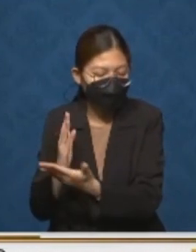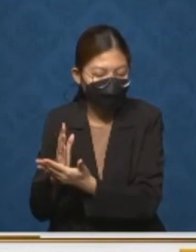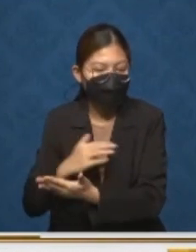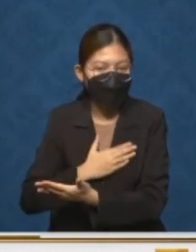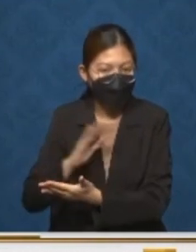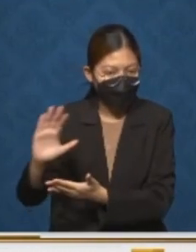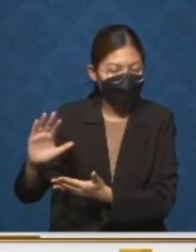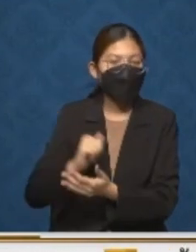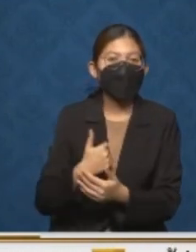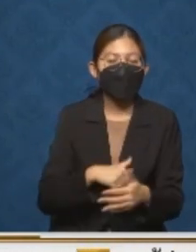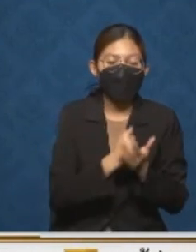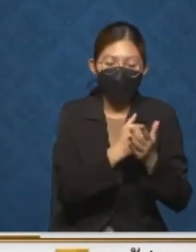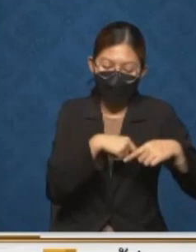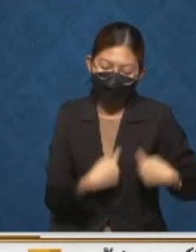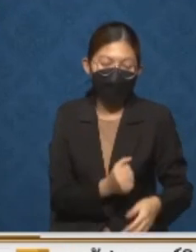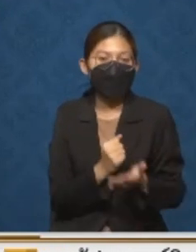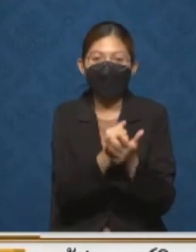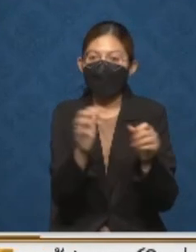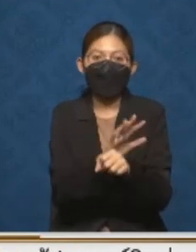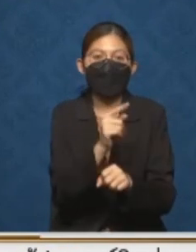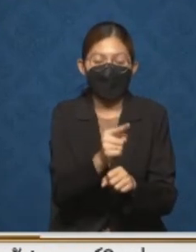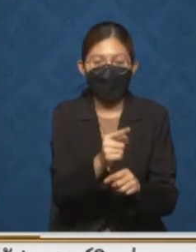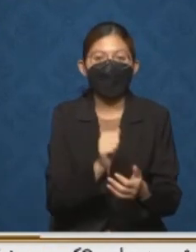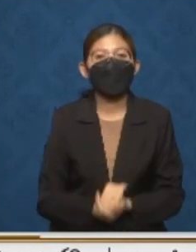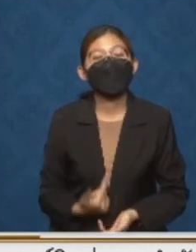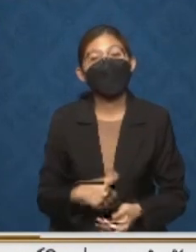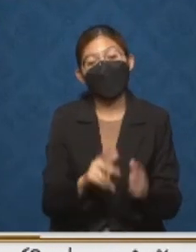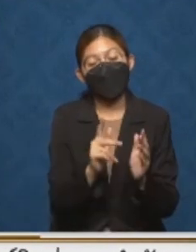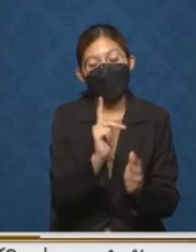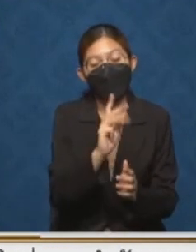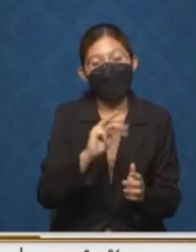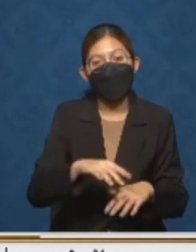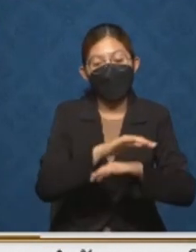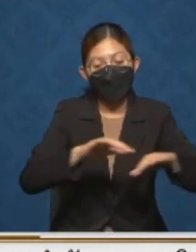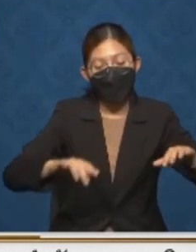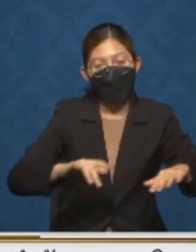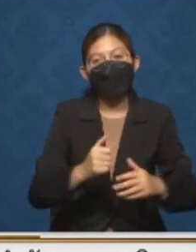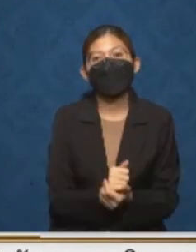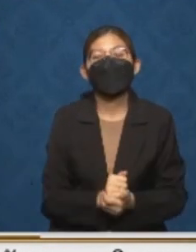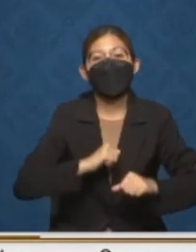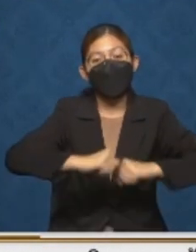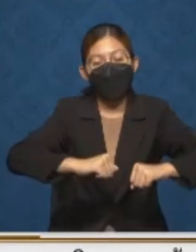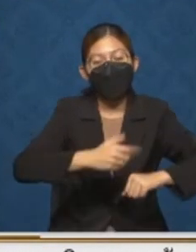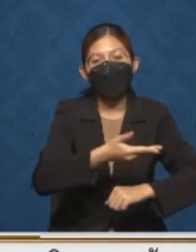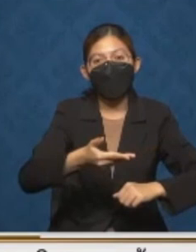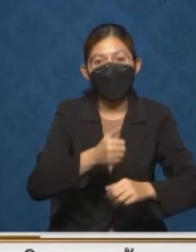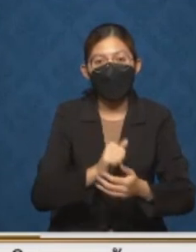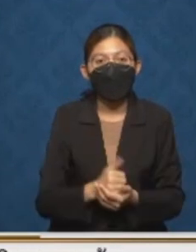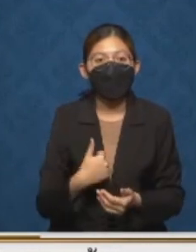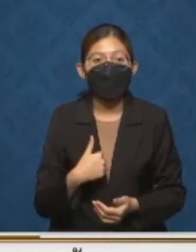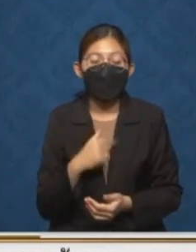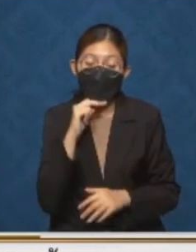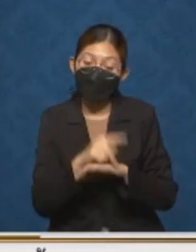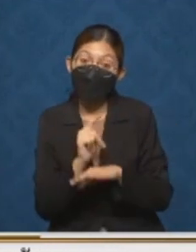ธรรมทกรบกับ หลายกลมของหนวยงานนี้ไม่วจะเป็กลมกิจการเด็ไดยาวชนธรรทนขับรถมา